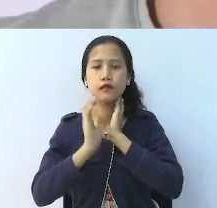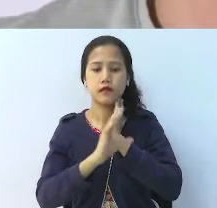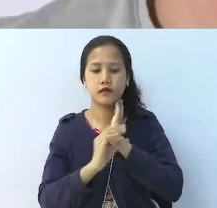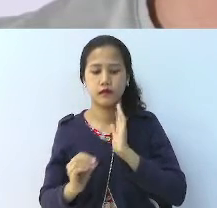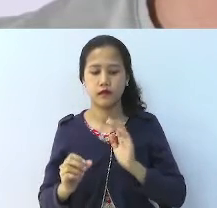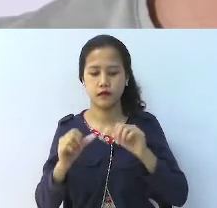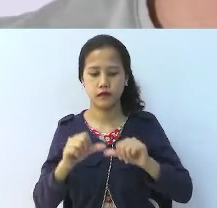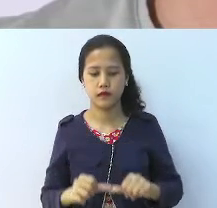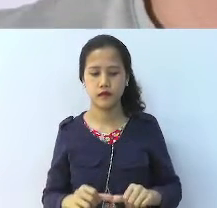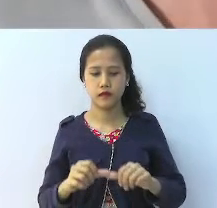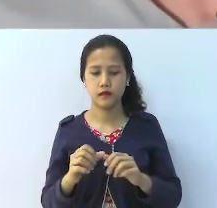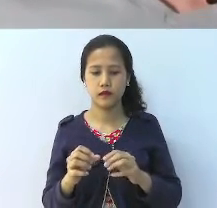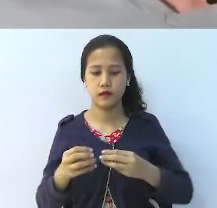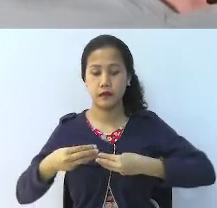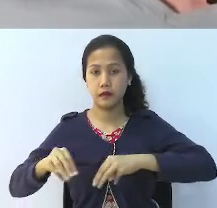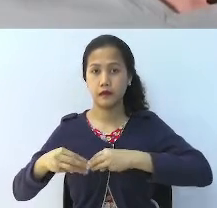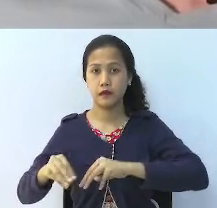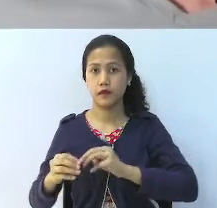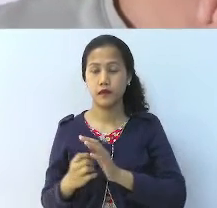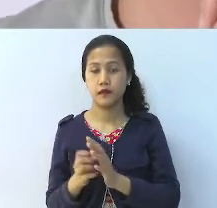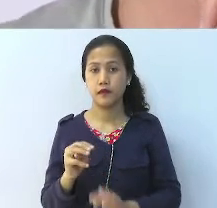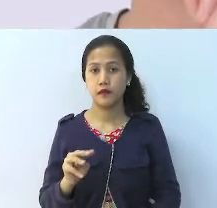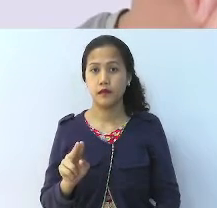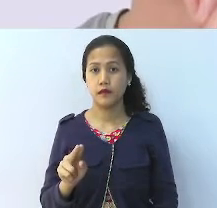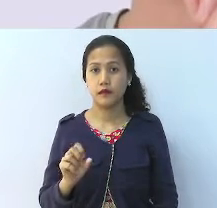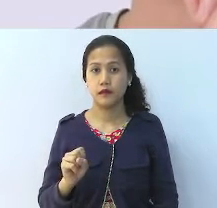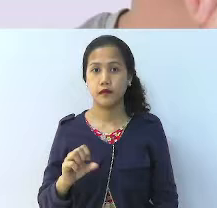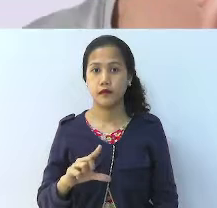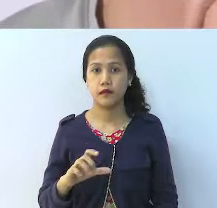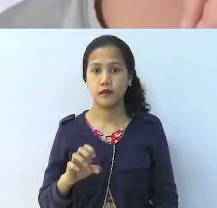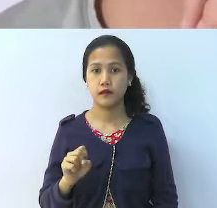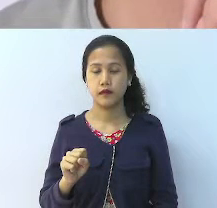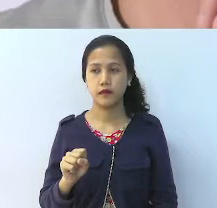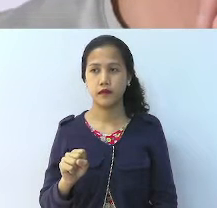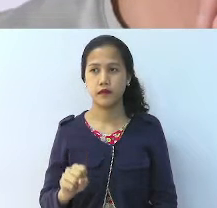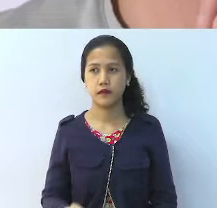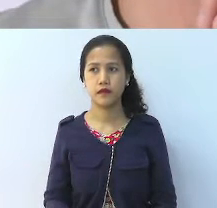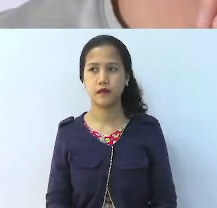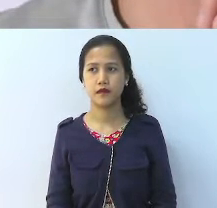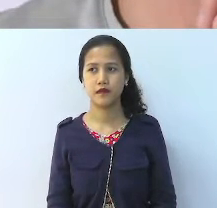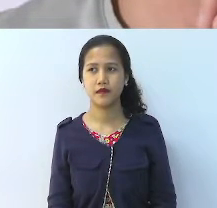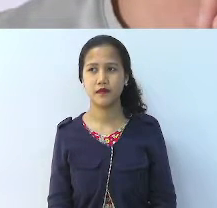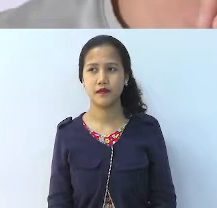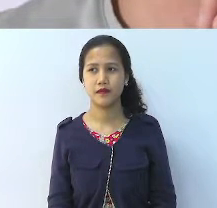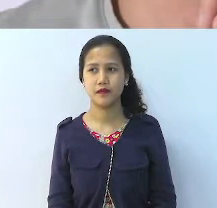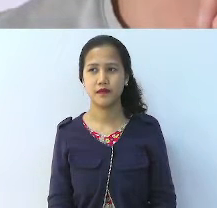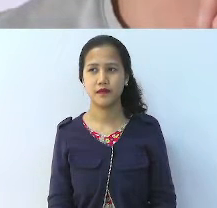mga muscles natin sa ulo, sa leeg, sa mukha.